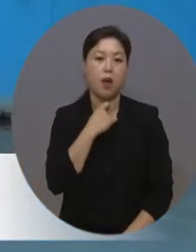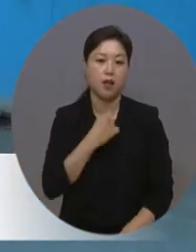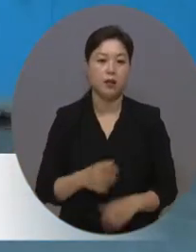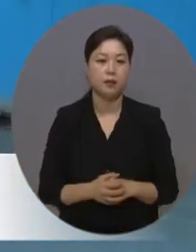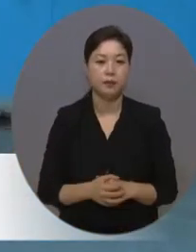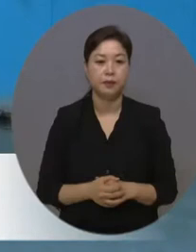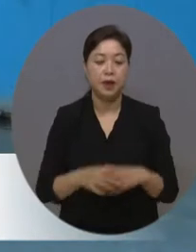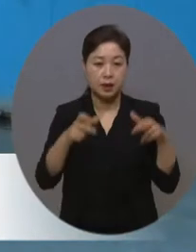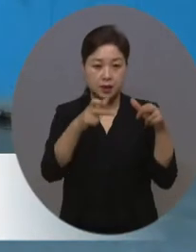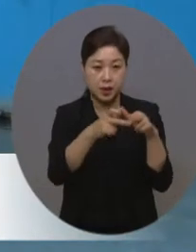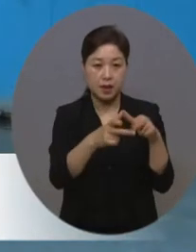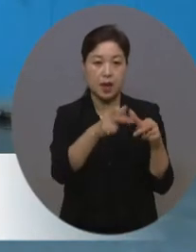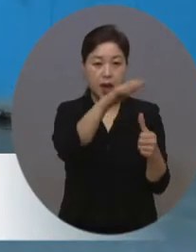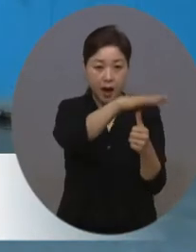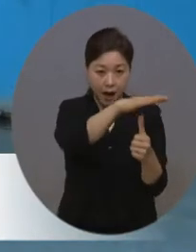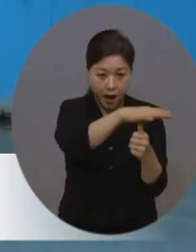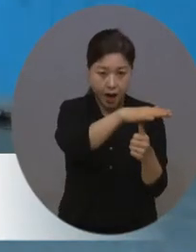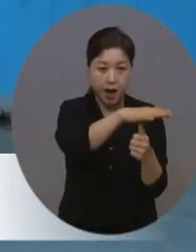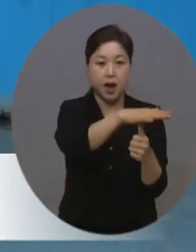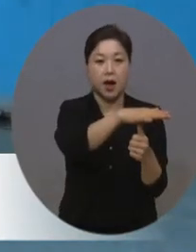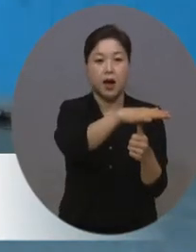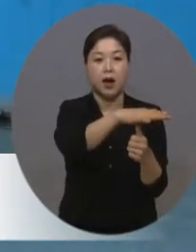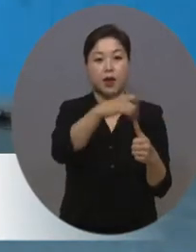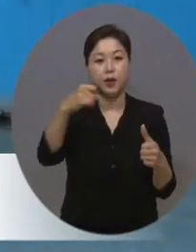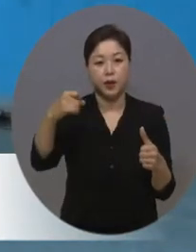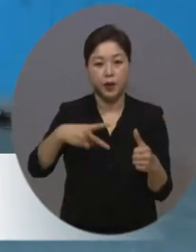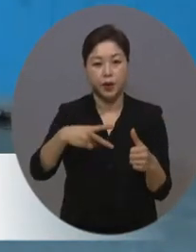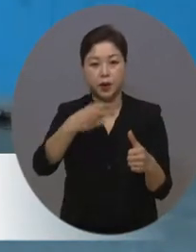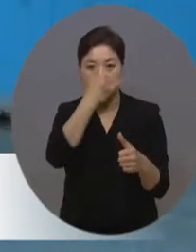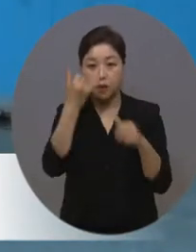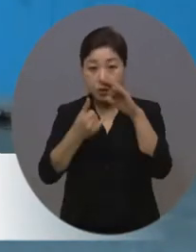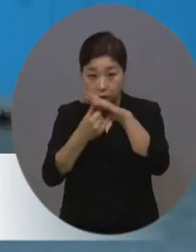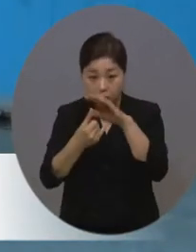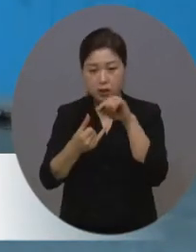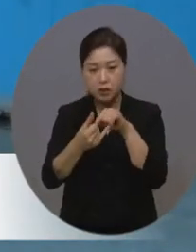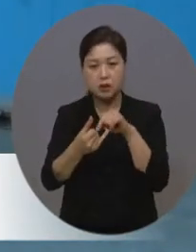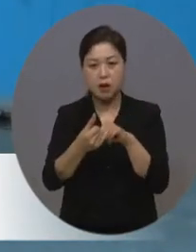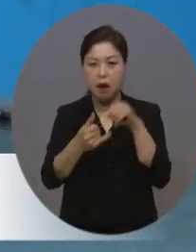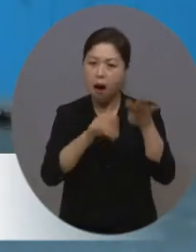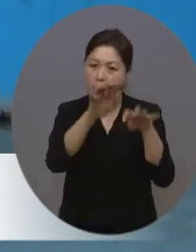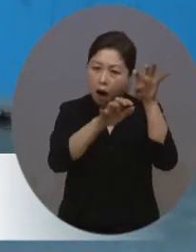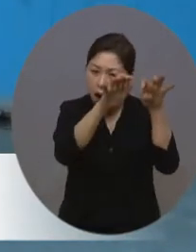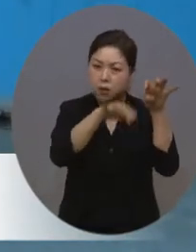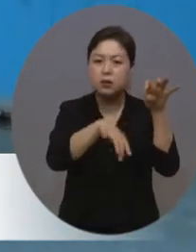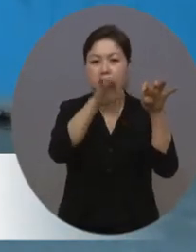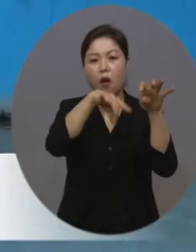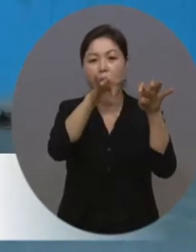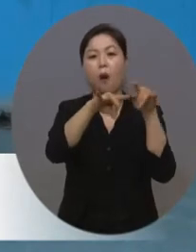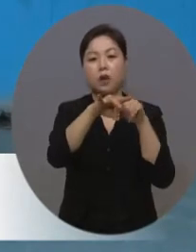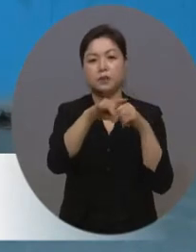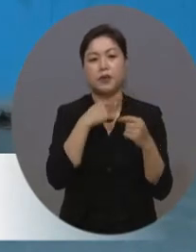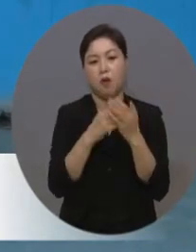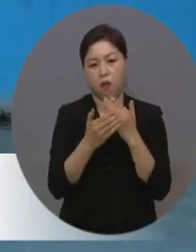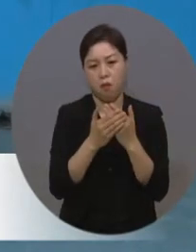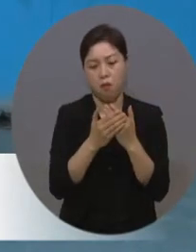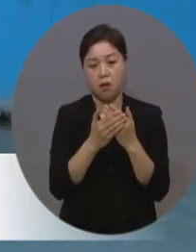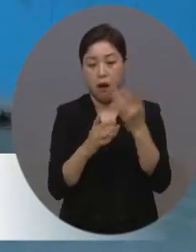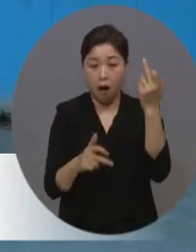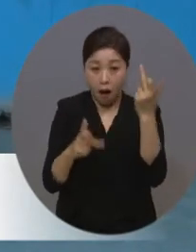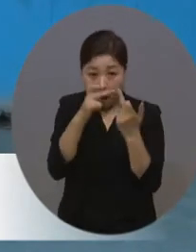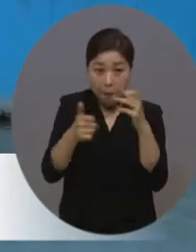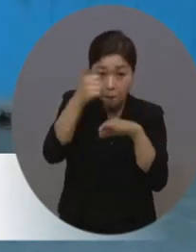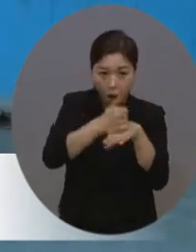아들이나 청소년들을 처음 접해보는 사람들이 많거든요. 근데 등반을 하면서 그 성취감에 너무 좋아하는 거예요. 그랬을